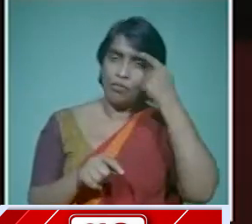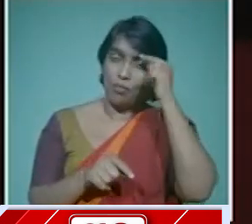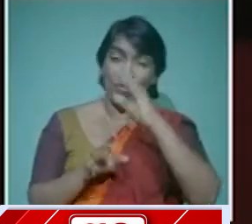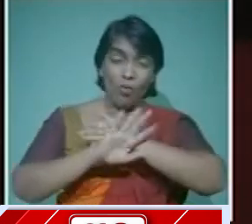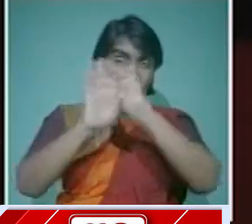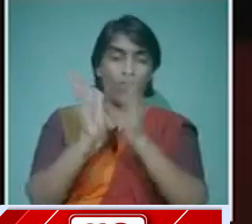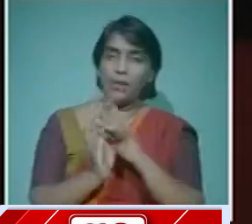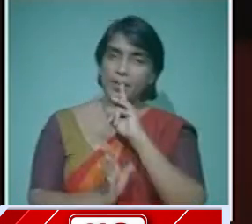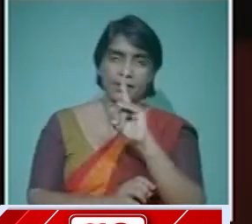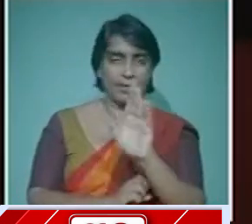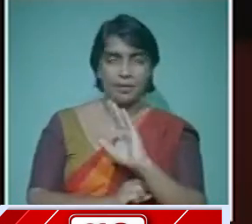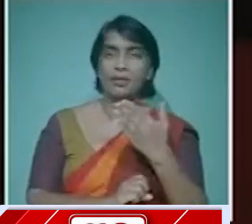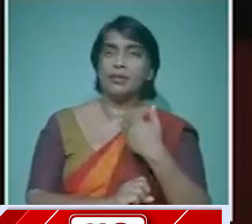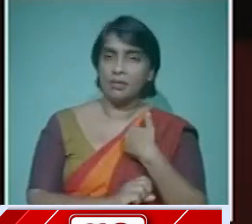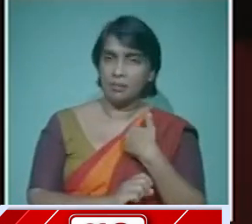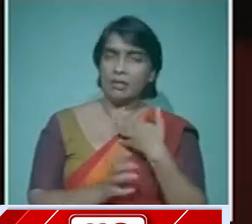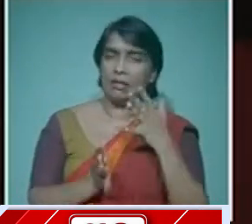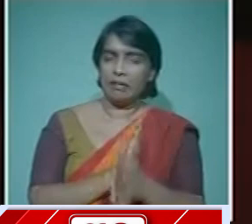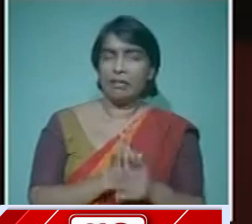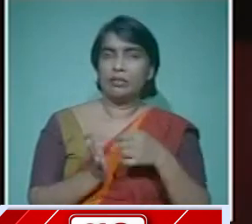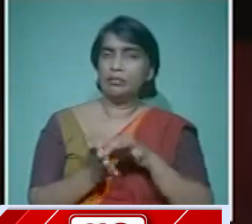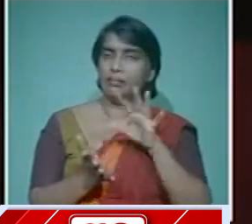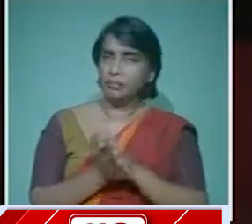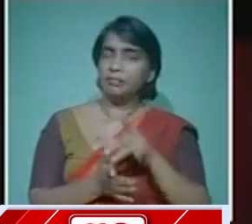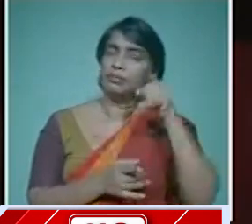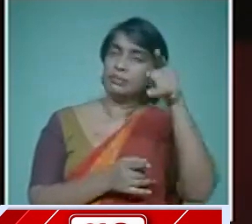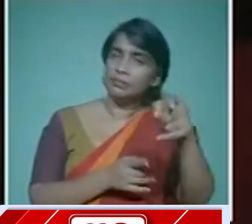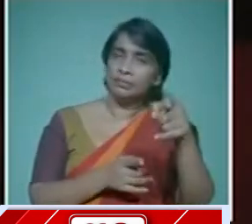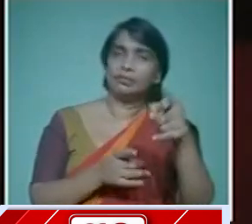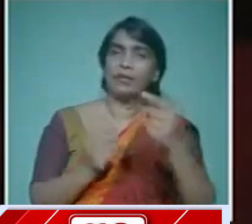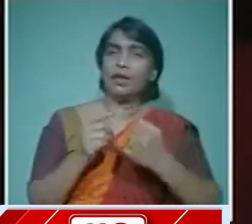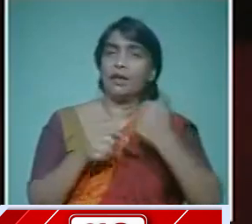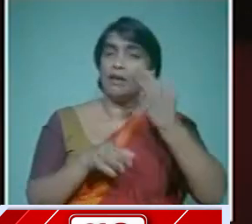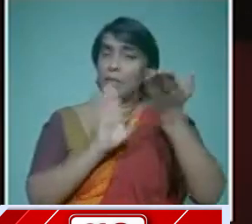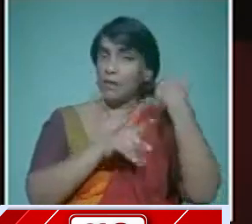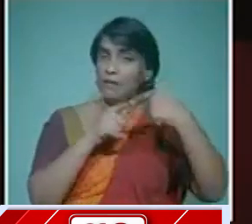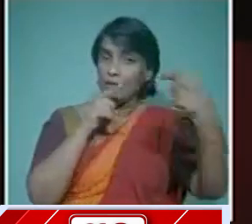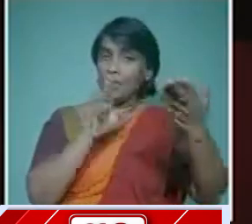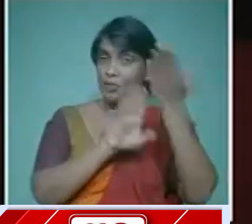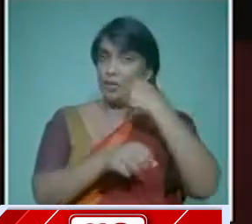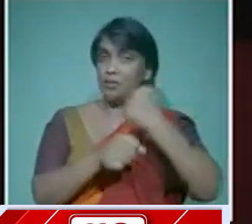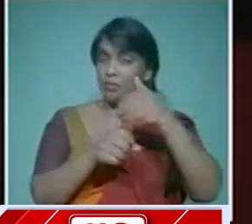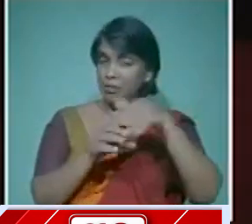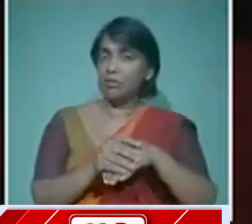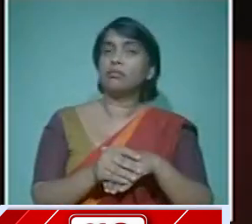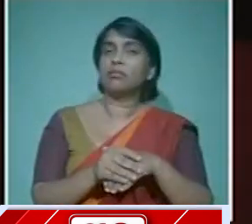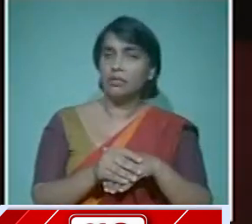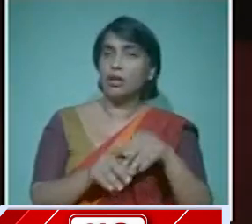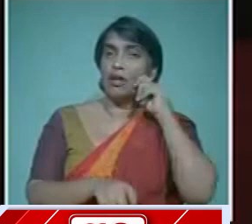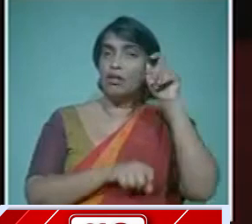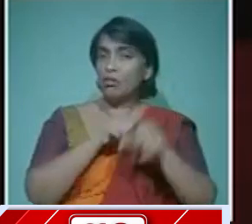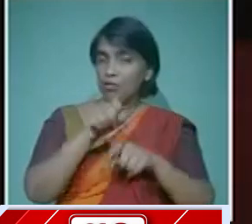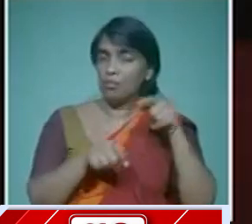කරන්නෙත් නැහැ. ඒක අපිත් ගත්ත වැඩදි තීන්දුව තියෙනවා. ඔබතුමන්ලා පිප ආණ්ඩුවේ ඉන්නෙද්දි ගත්ත වැඩදි තීන්දුවක් තියෙනවා. මේකට පත් කරන